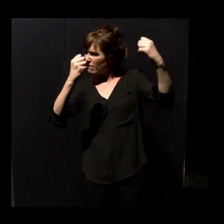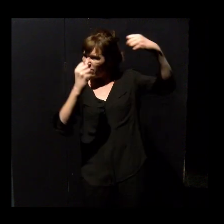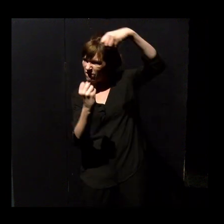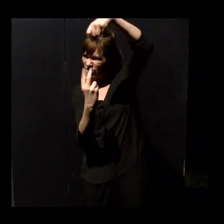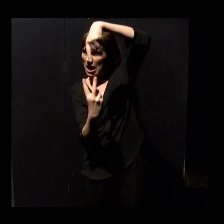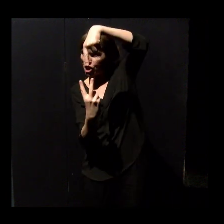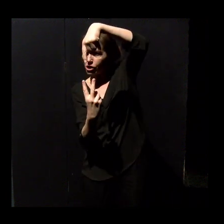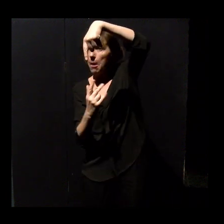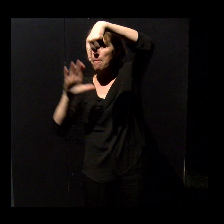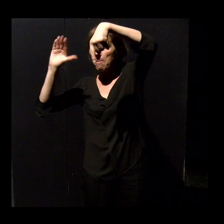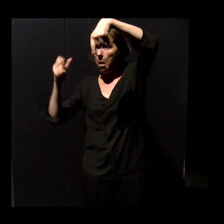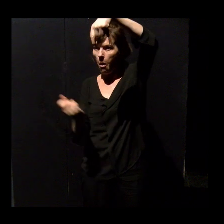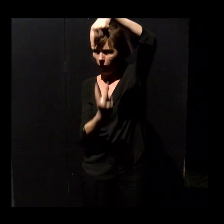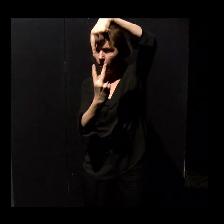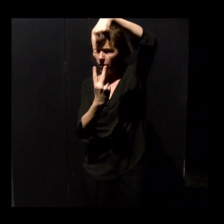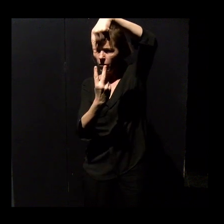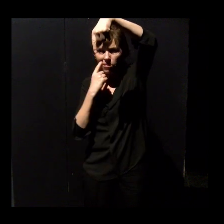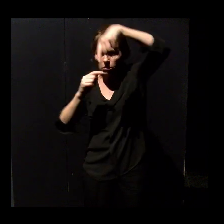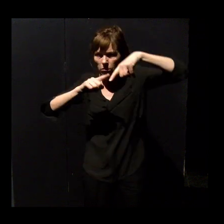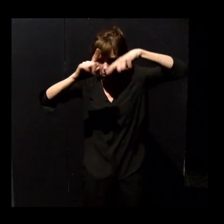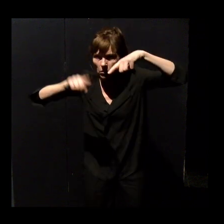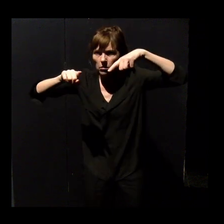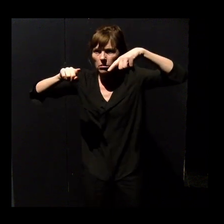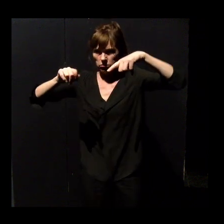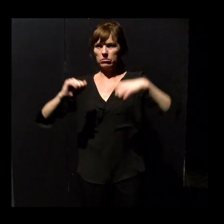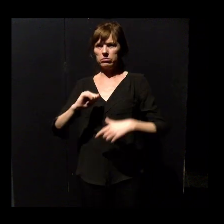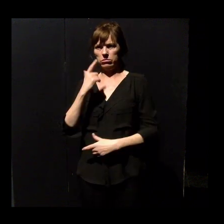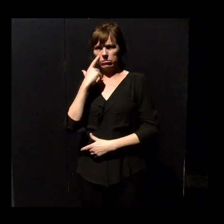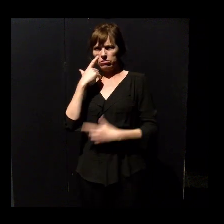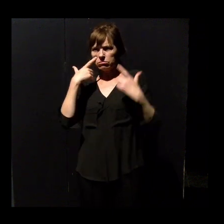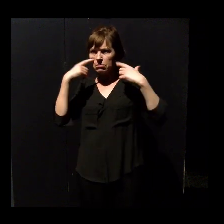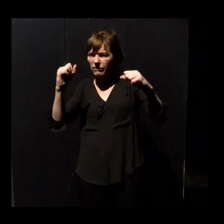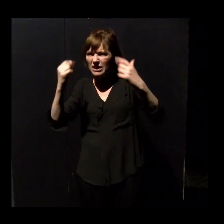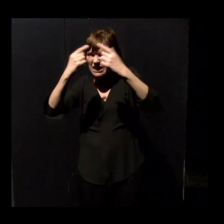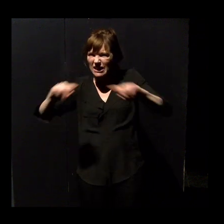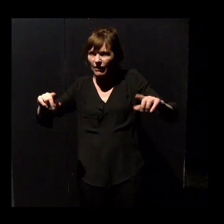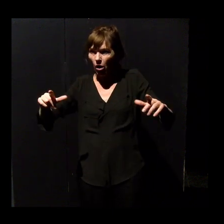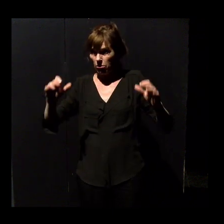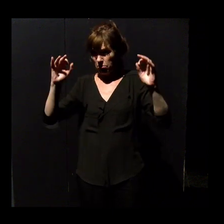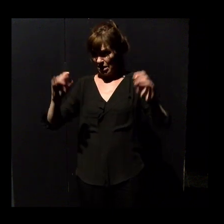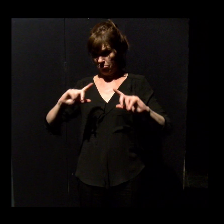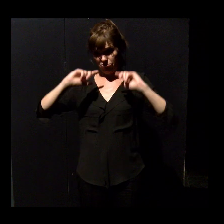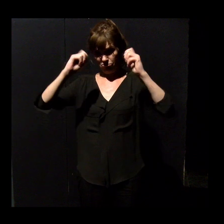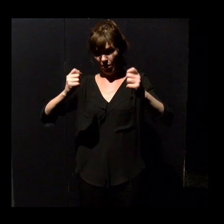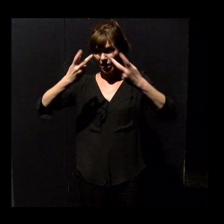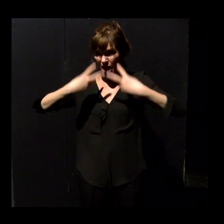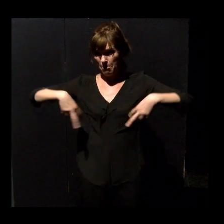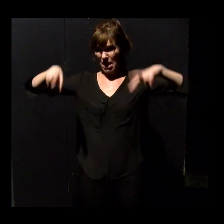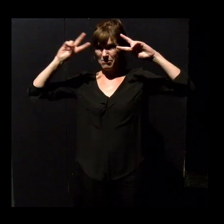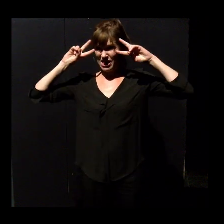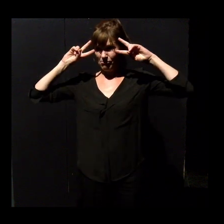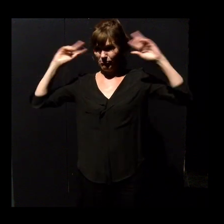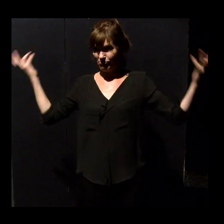le signal est différent. Ce signal différent, c'est ce qu'on appelle une crise d'épilepsie, une crise